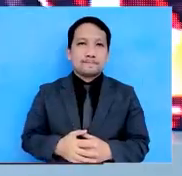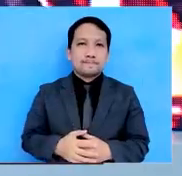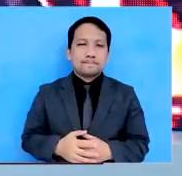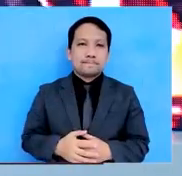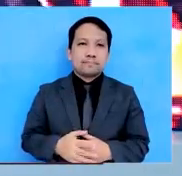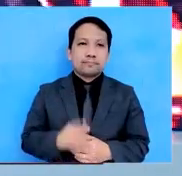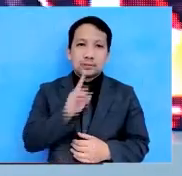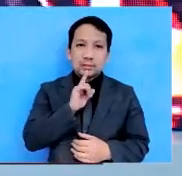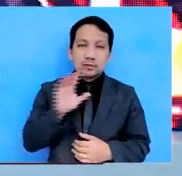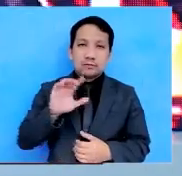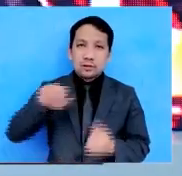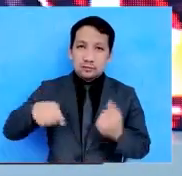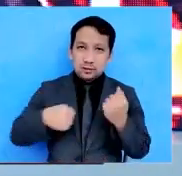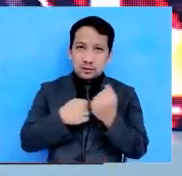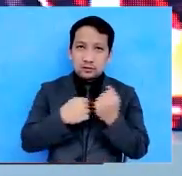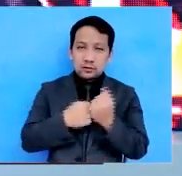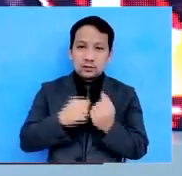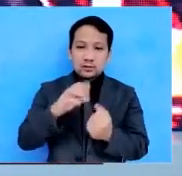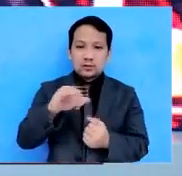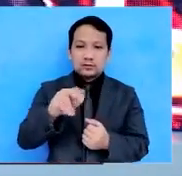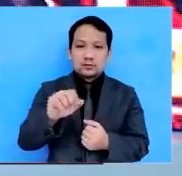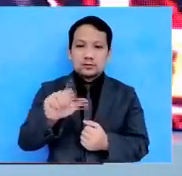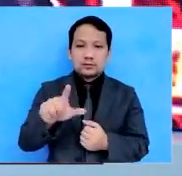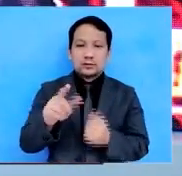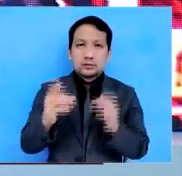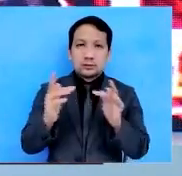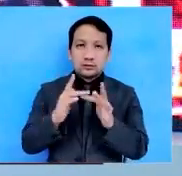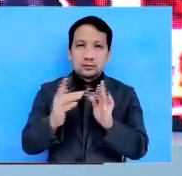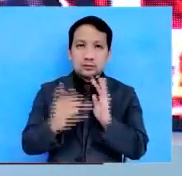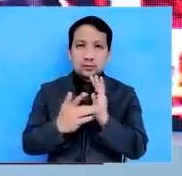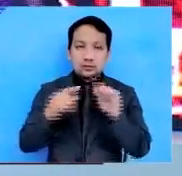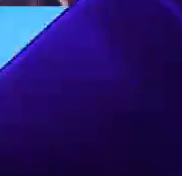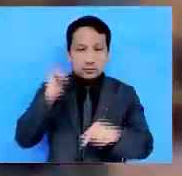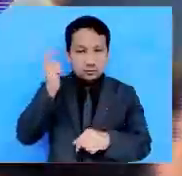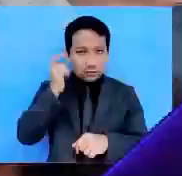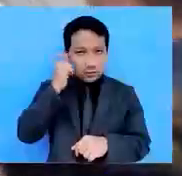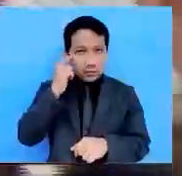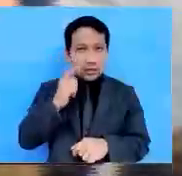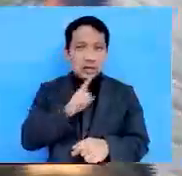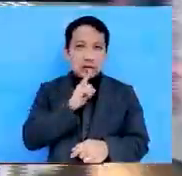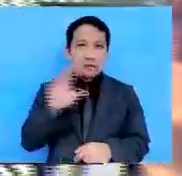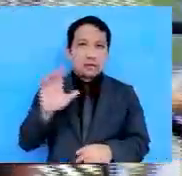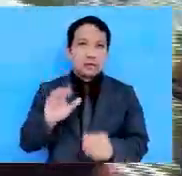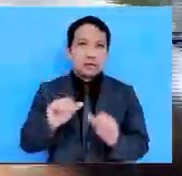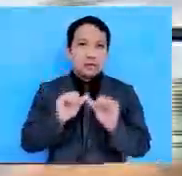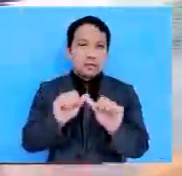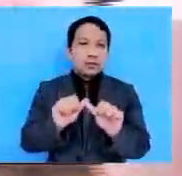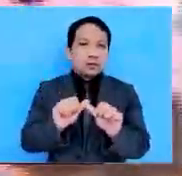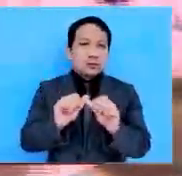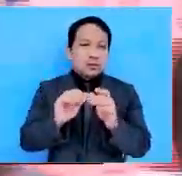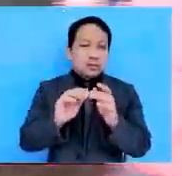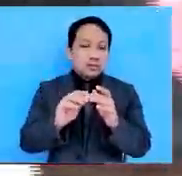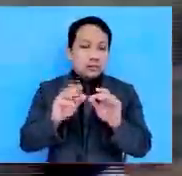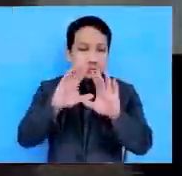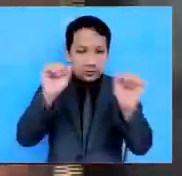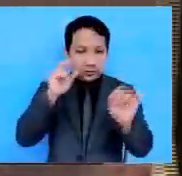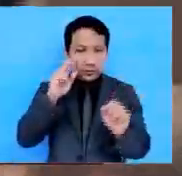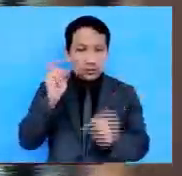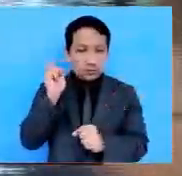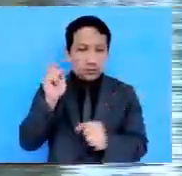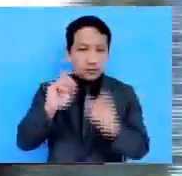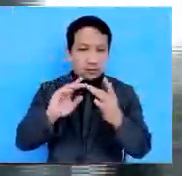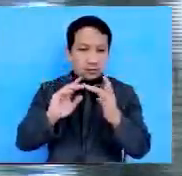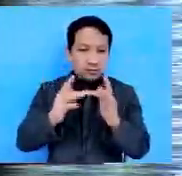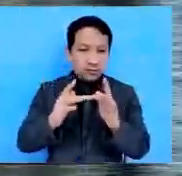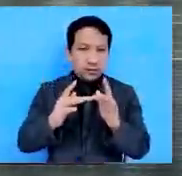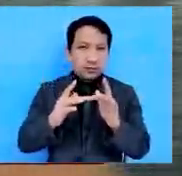Nangako ng suporta ang Cignal TV sa digitalization ng pamahalaan. Tugon po yan sa sinusulong ni Pangulong Bongbong Marcos na pabilisin ang mga